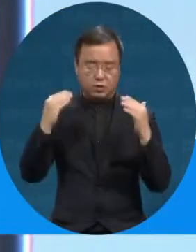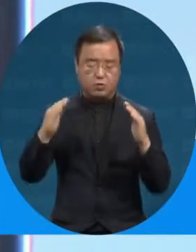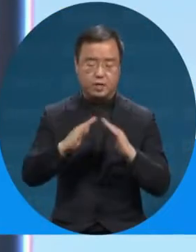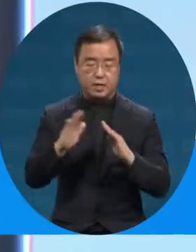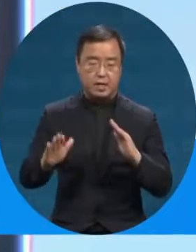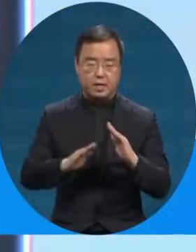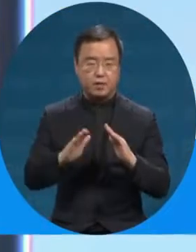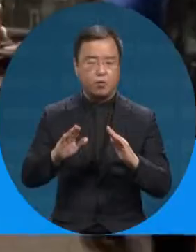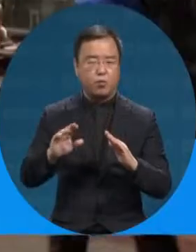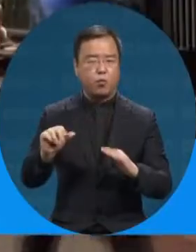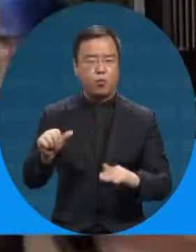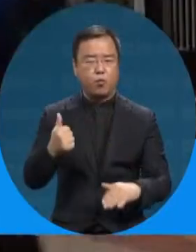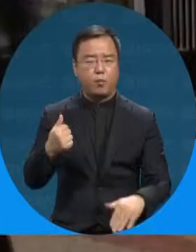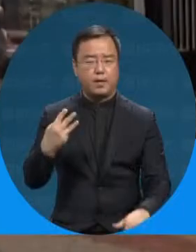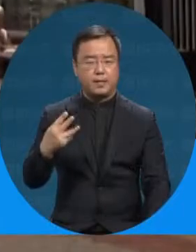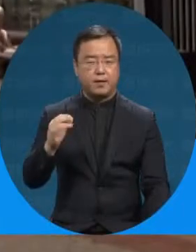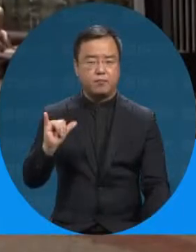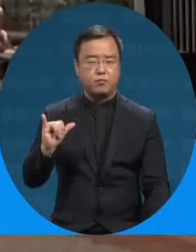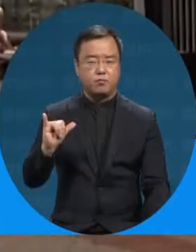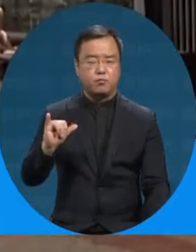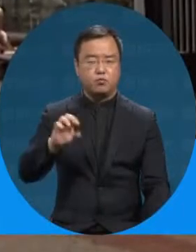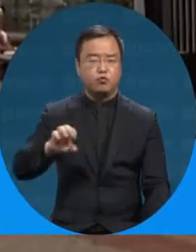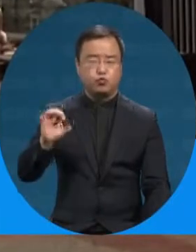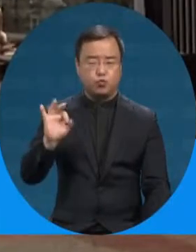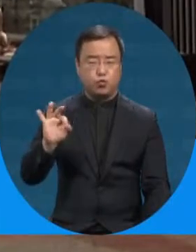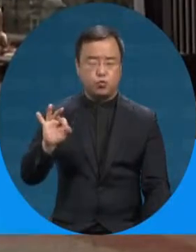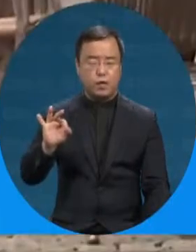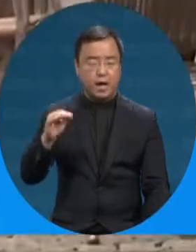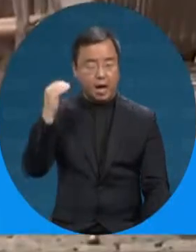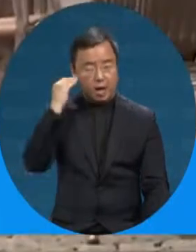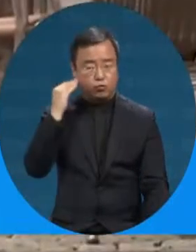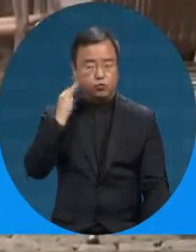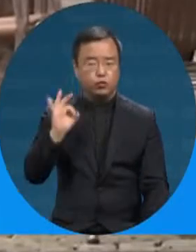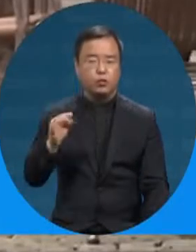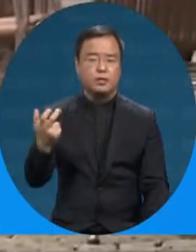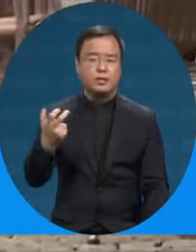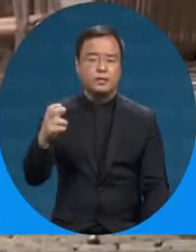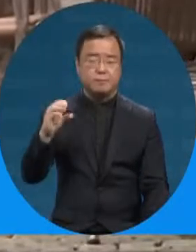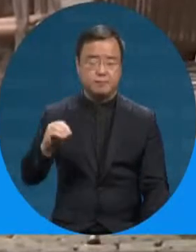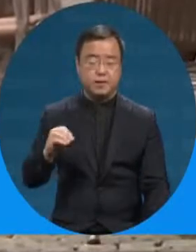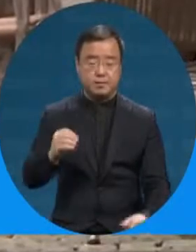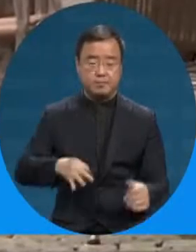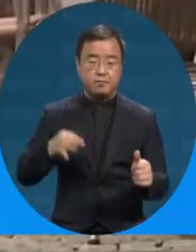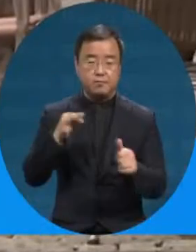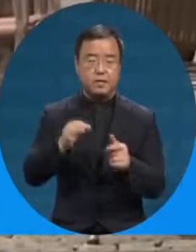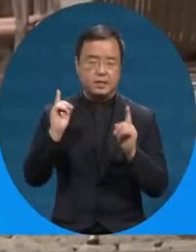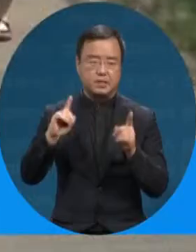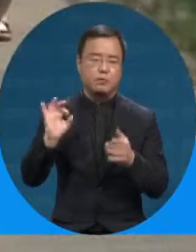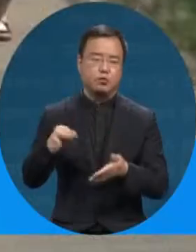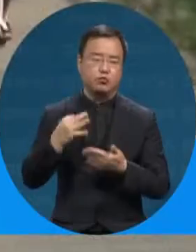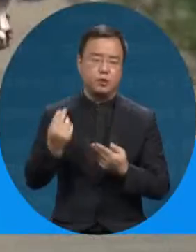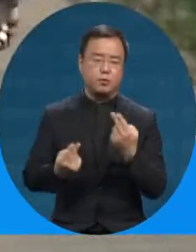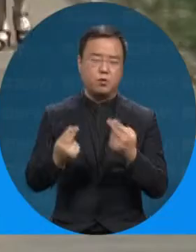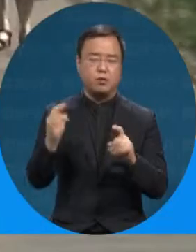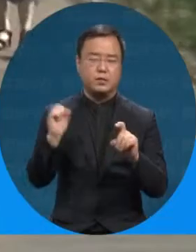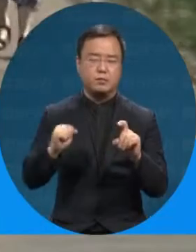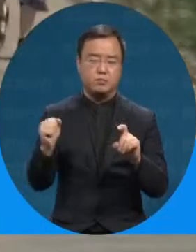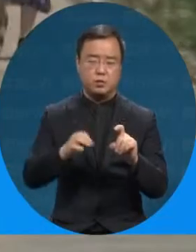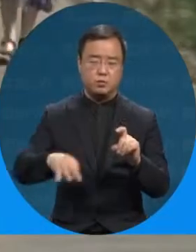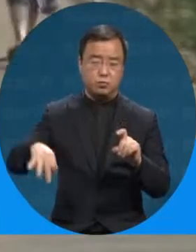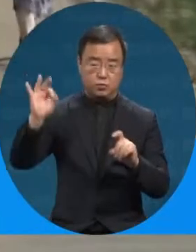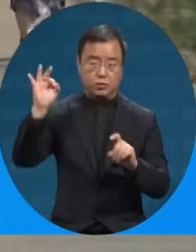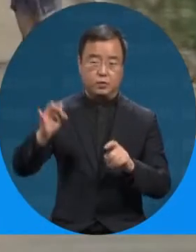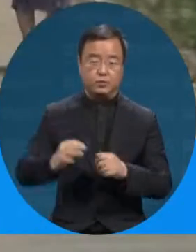시민수당 503유로, 우리 돈으로 약 70만 원을 받게 됩니다. 이는 기존 실업수당보다 약 10% 인상된